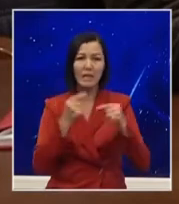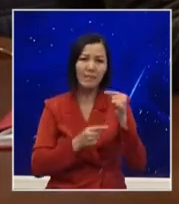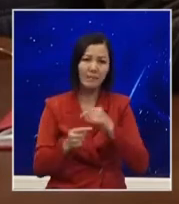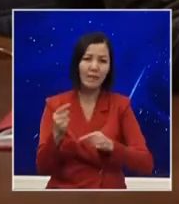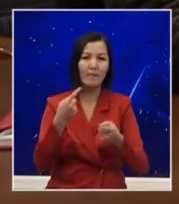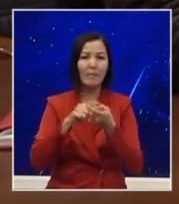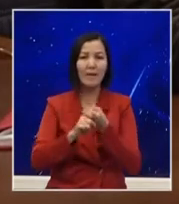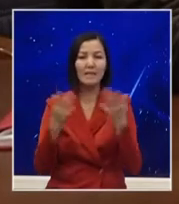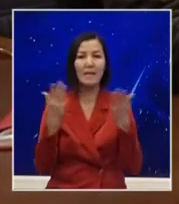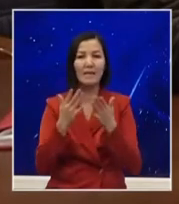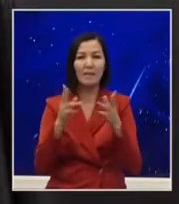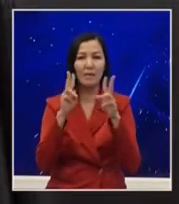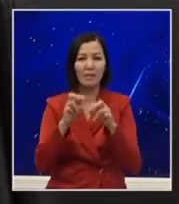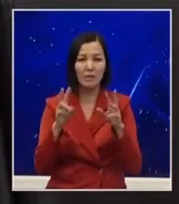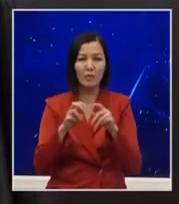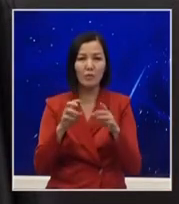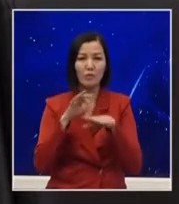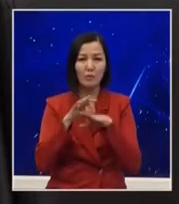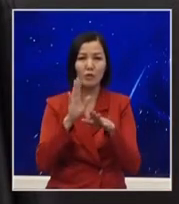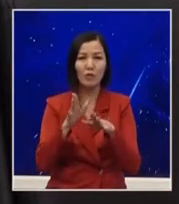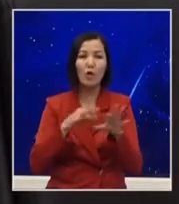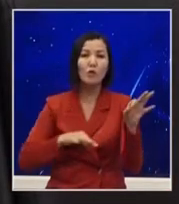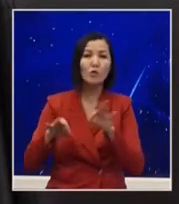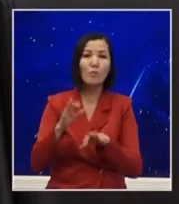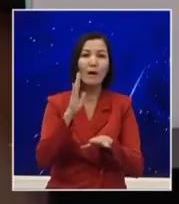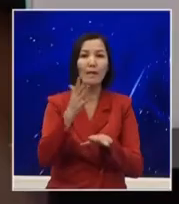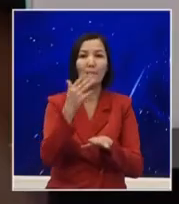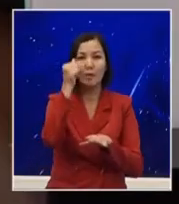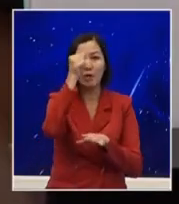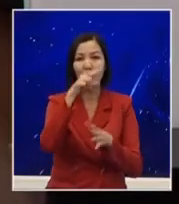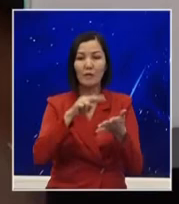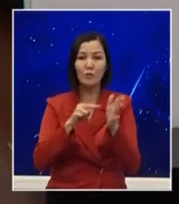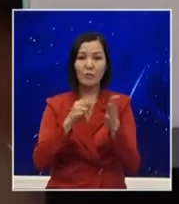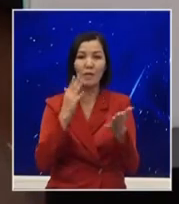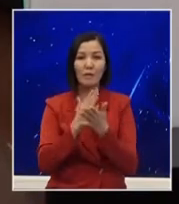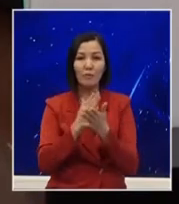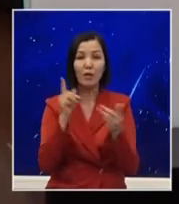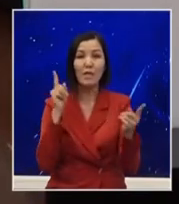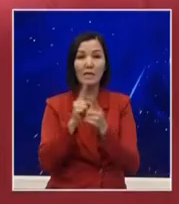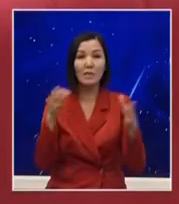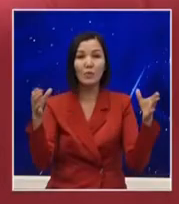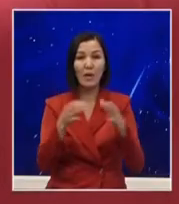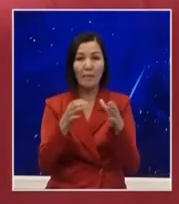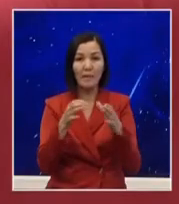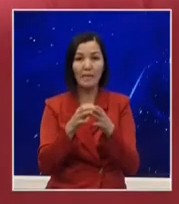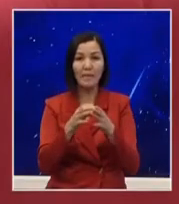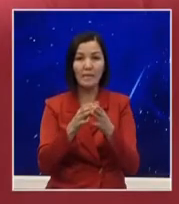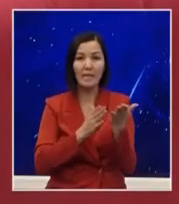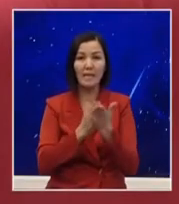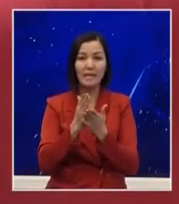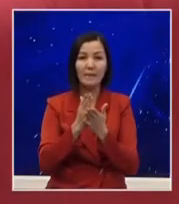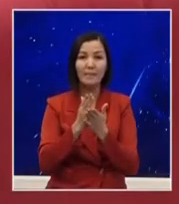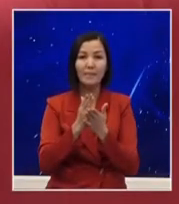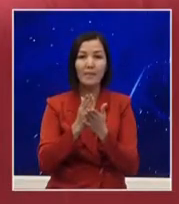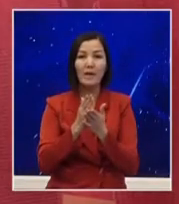арасында байланыстар қандай, барлығына зерттеу жүргізеді. Жоба алдағы 5 жылға жоспарланып отыр. Кездесуде компания өкілдері